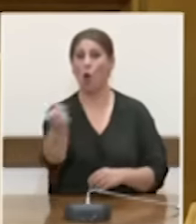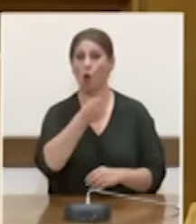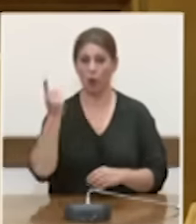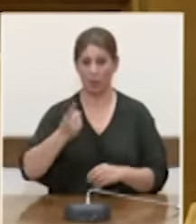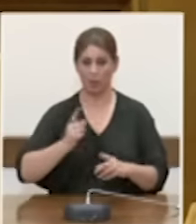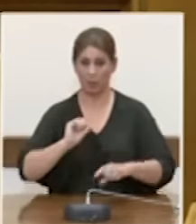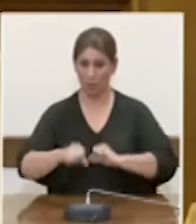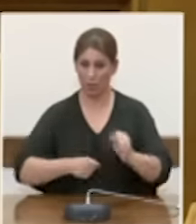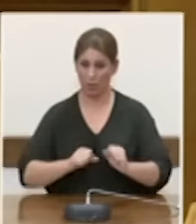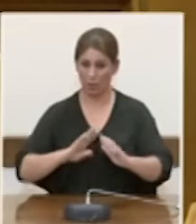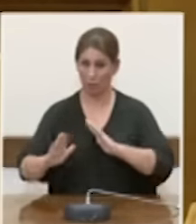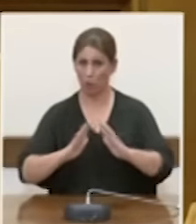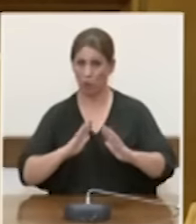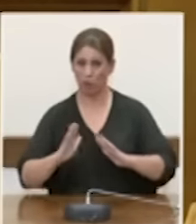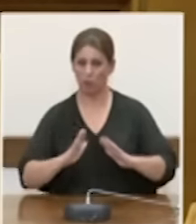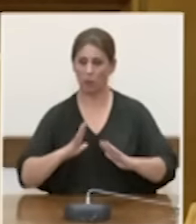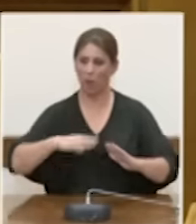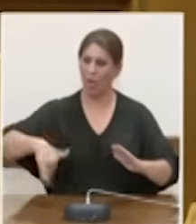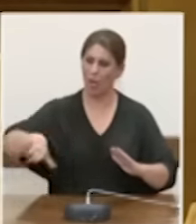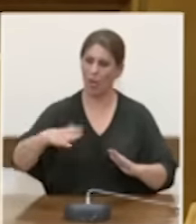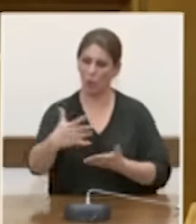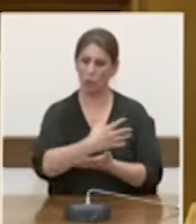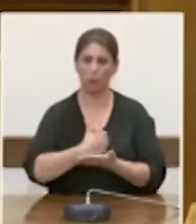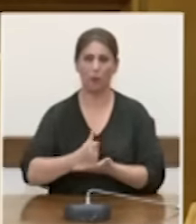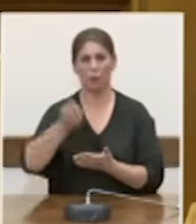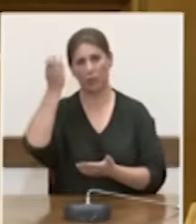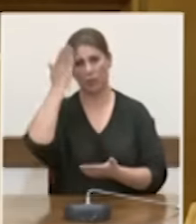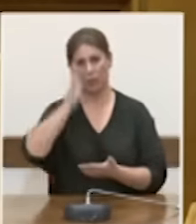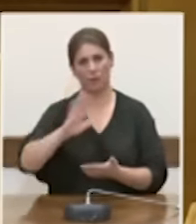για την προστασία του λαϊκού εισοδήματος από την ακρίβεια. Σας ευχαριστώ.